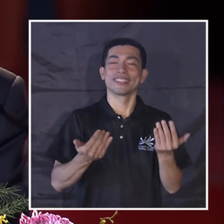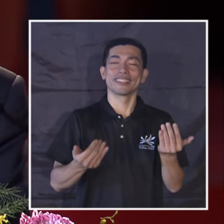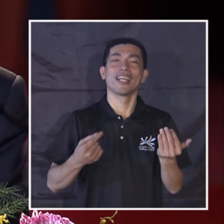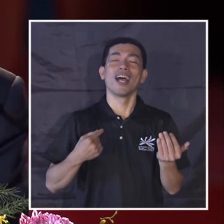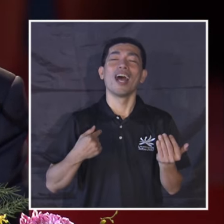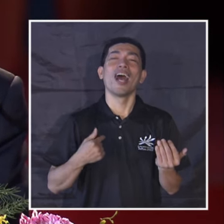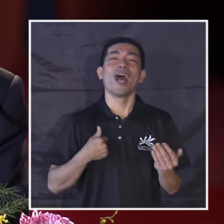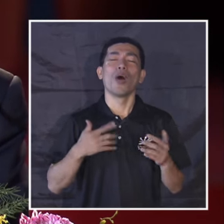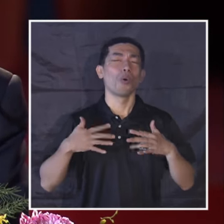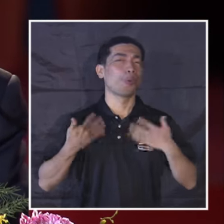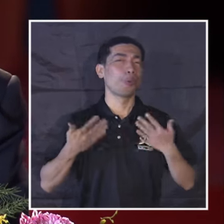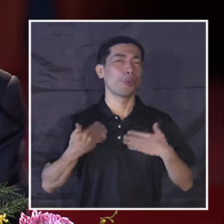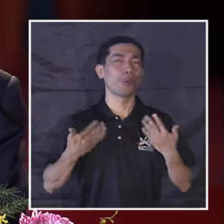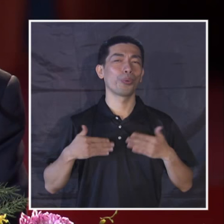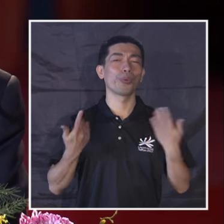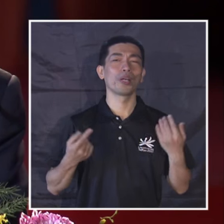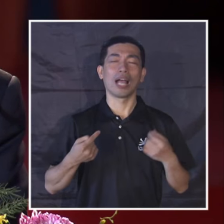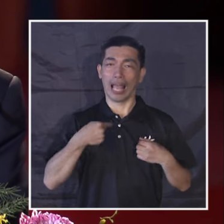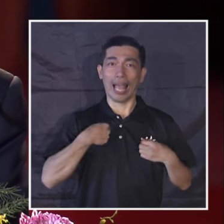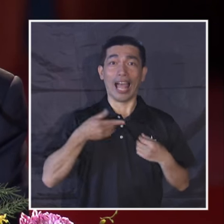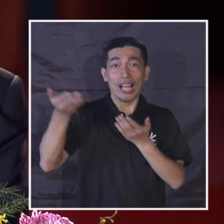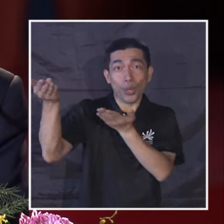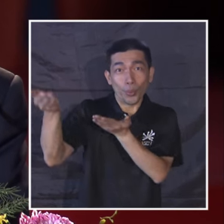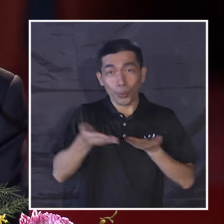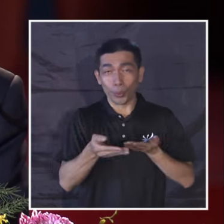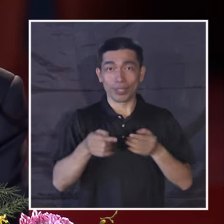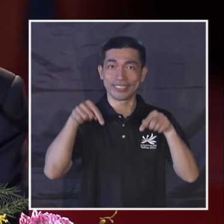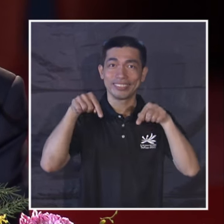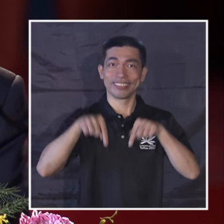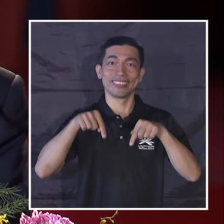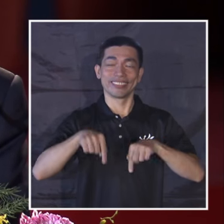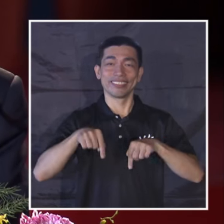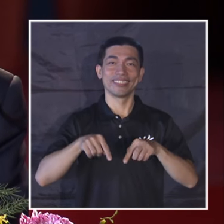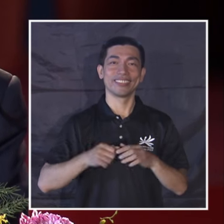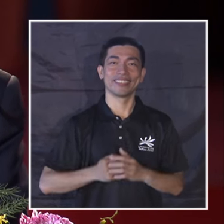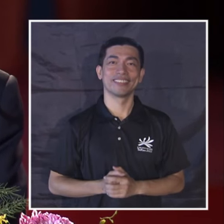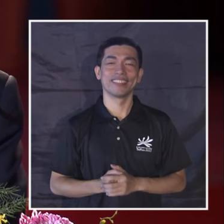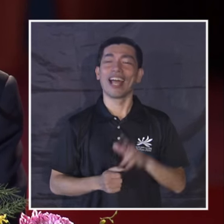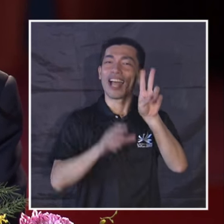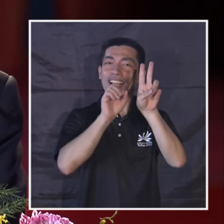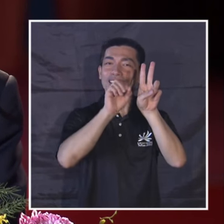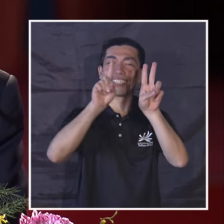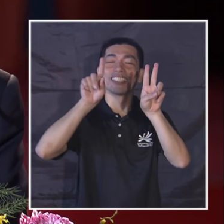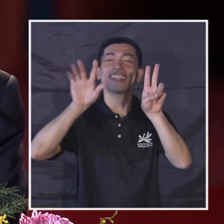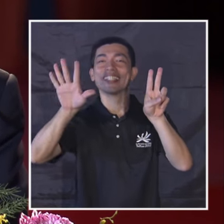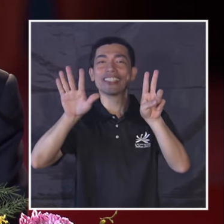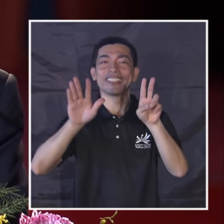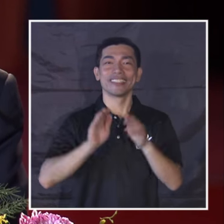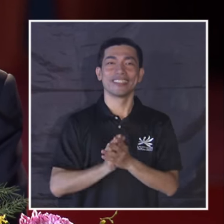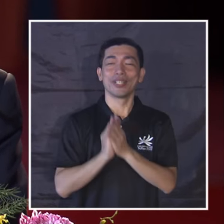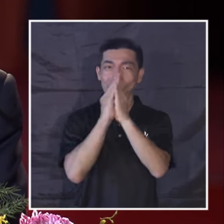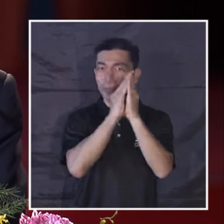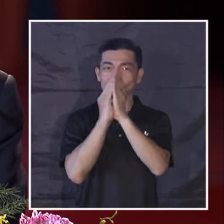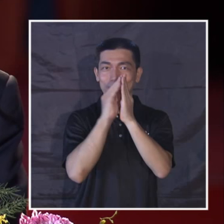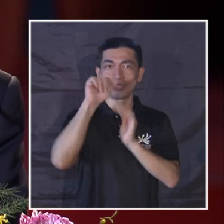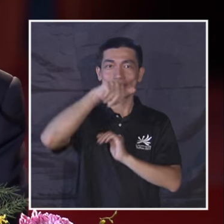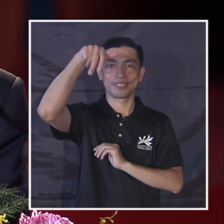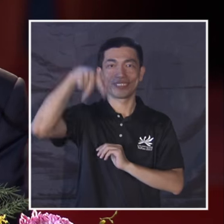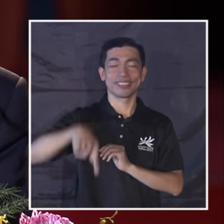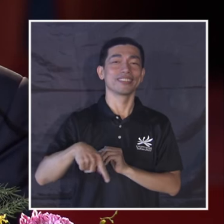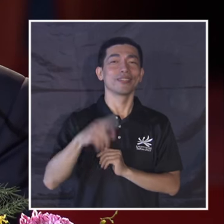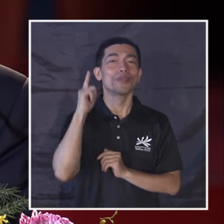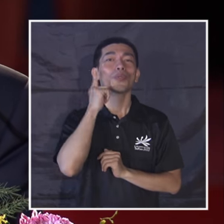邀参加2015年桃园亚太听障运动会的开幕典礼。本人仅代表教